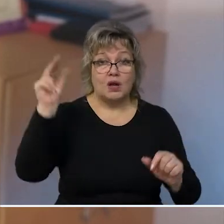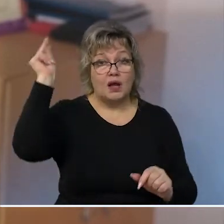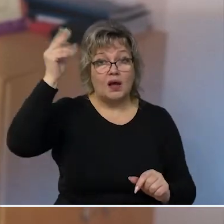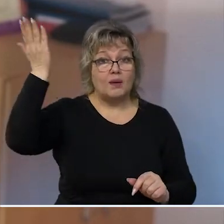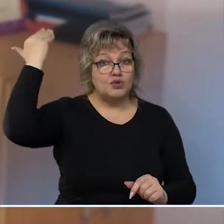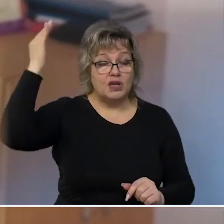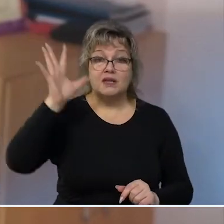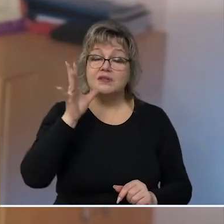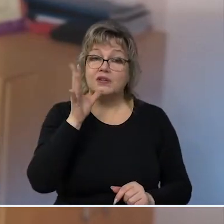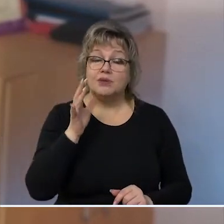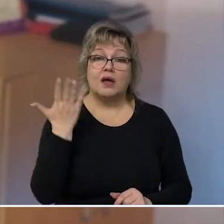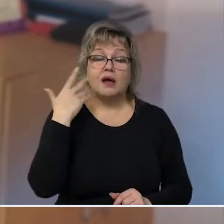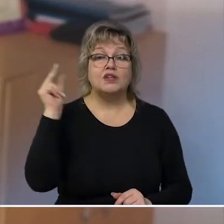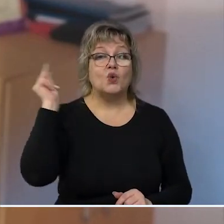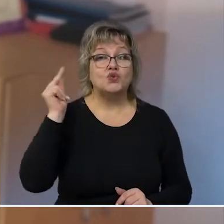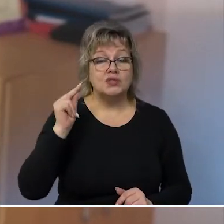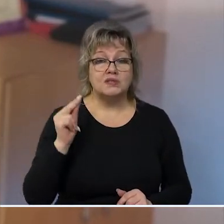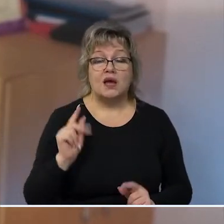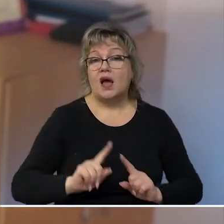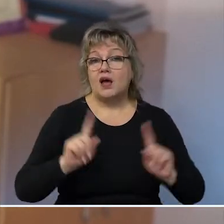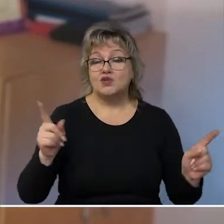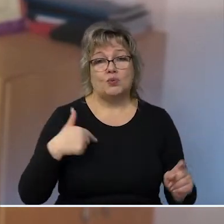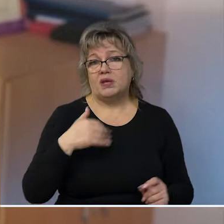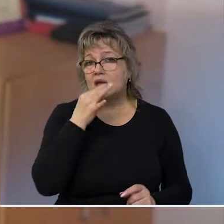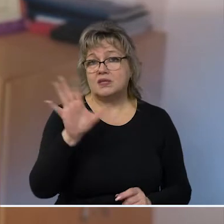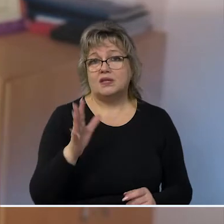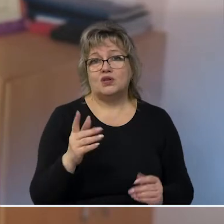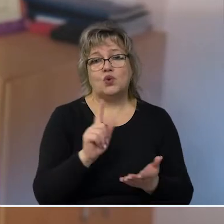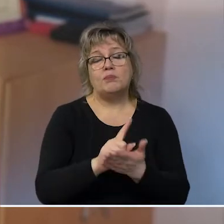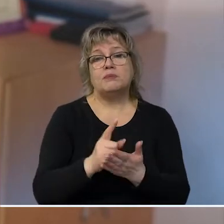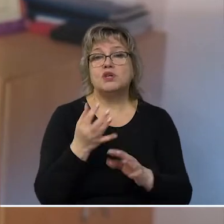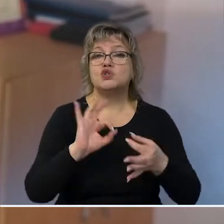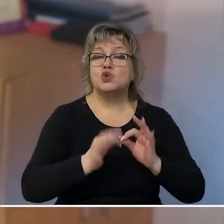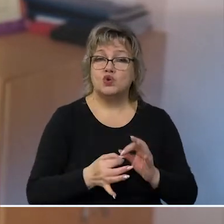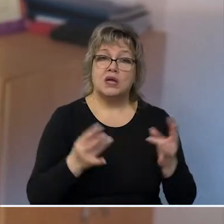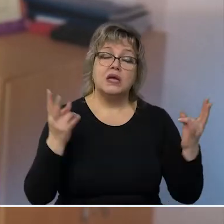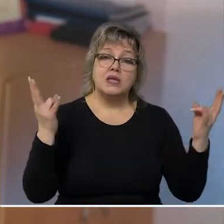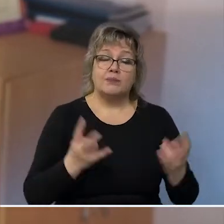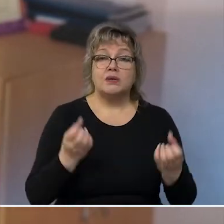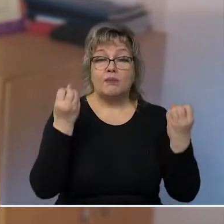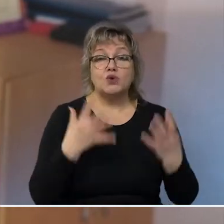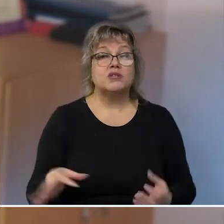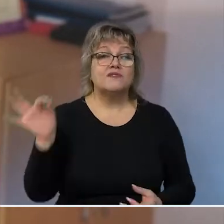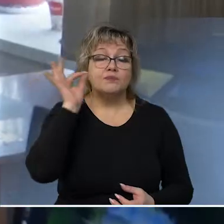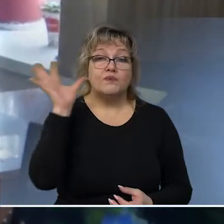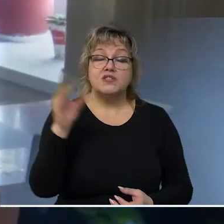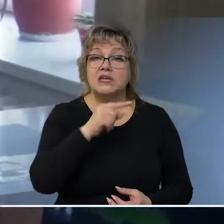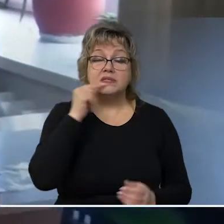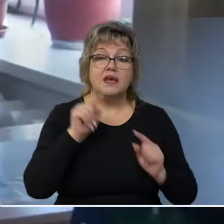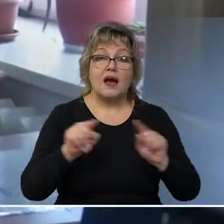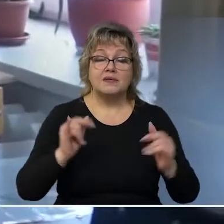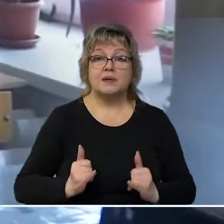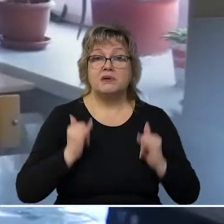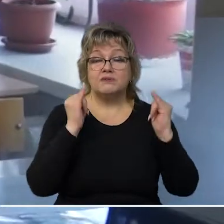получали, ну, в те времена, когда я учился, в общем, особо как бы я не сказал, что предметы сложные, то есть необходимо просто как бы вспомнить.